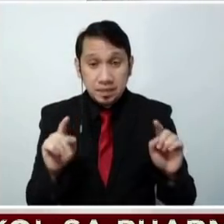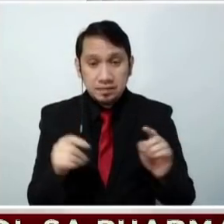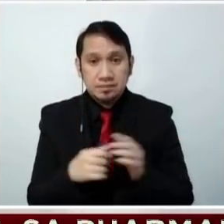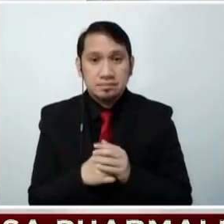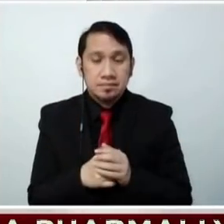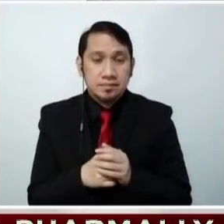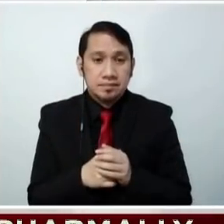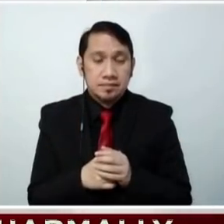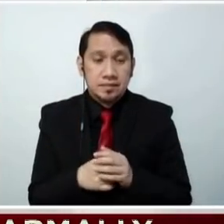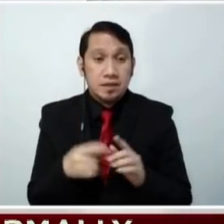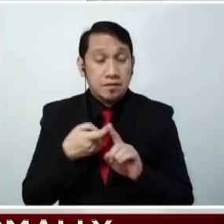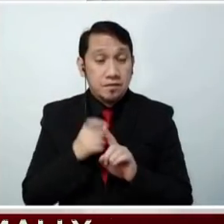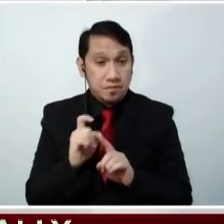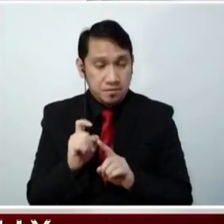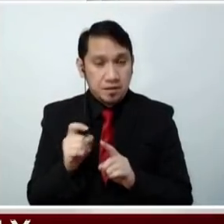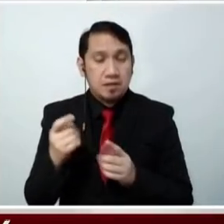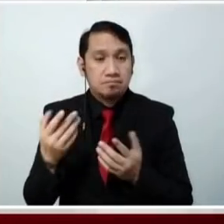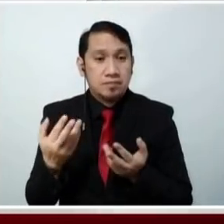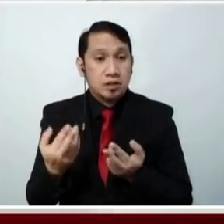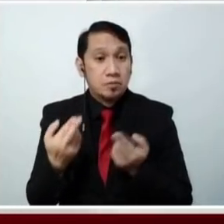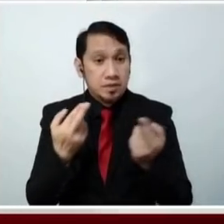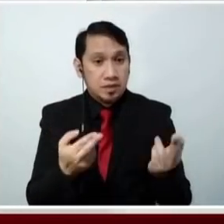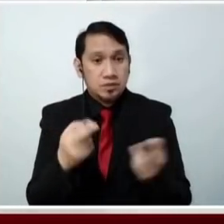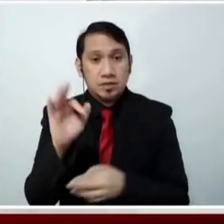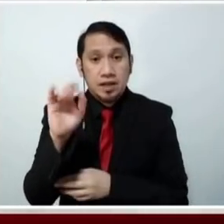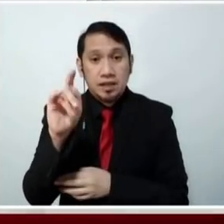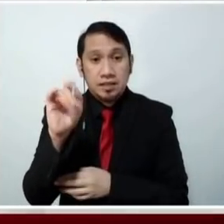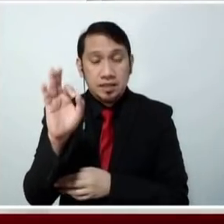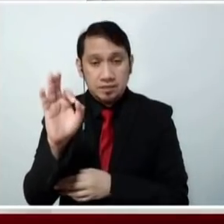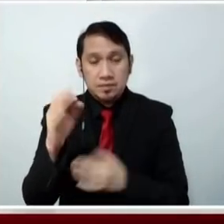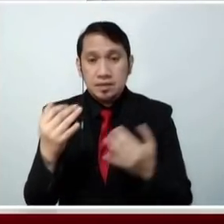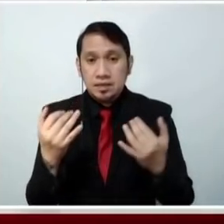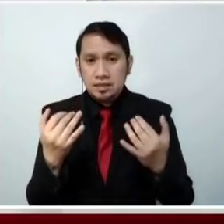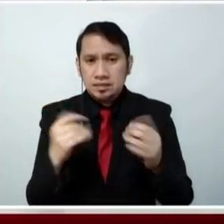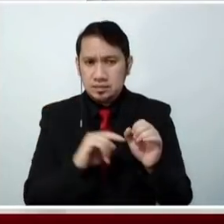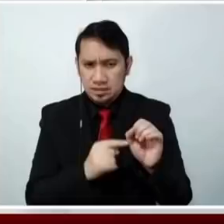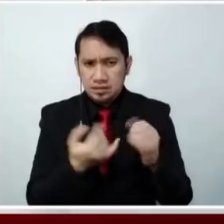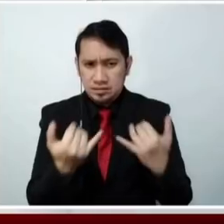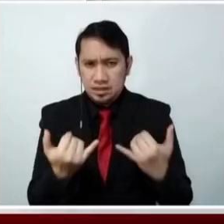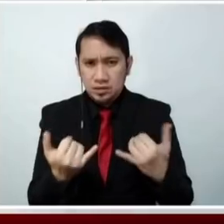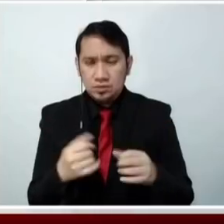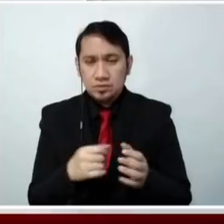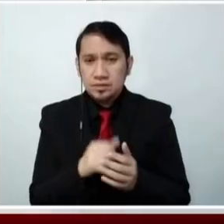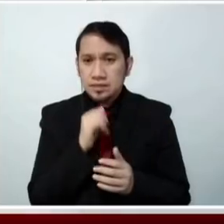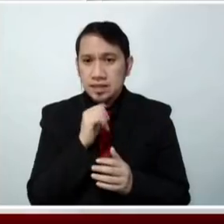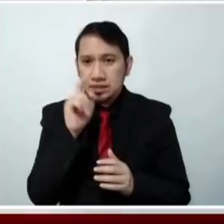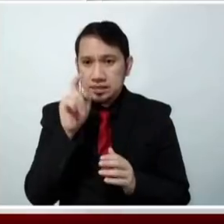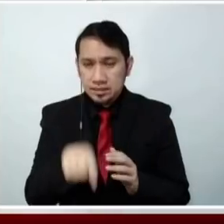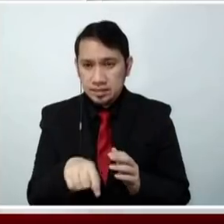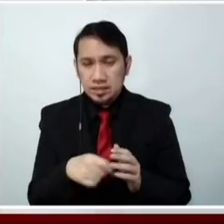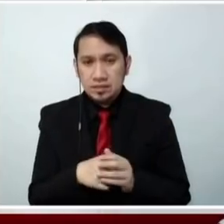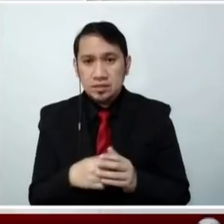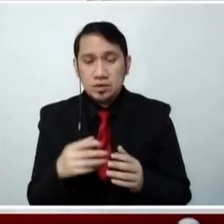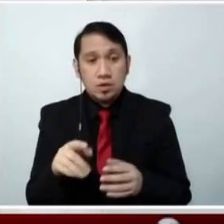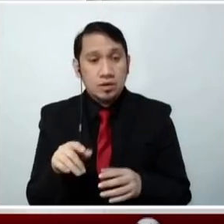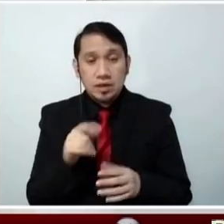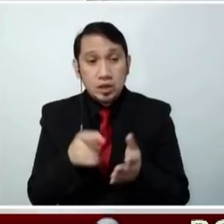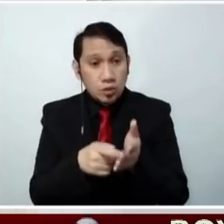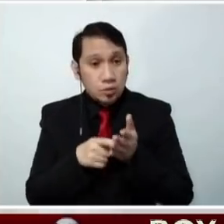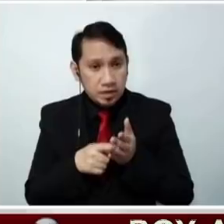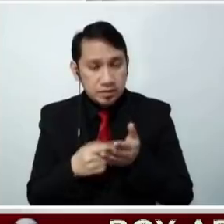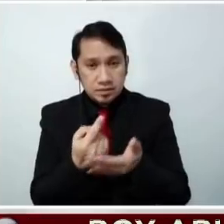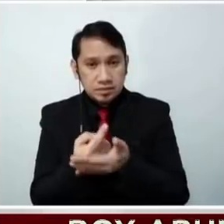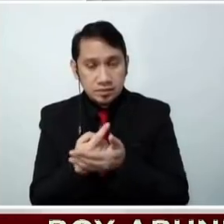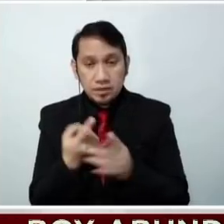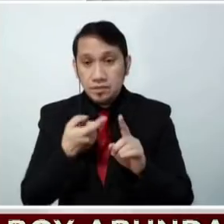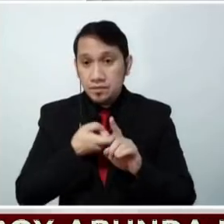resolusyon ng IATF, simula ngayong araw, October 14, hindi na kailangan mag-facility quarantine na mga